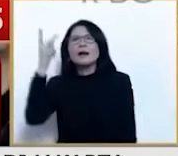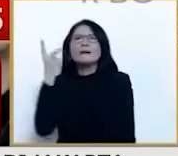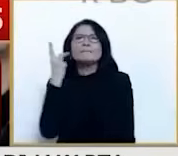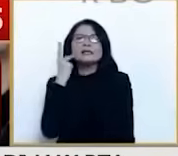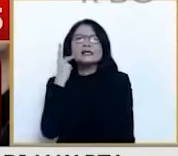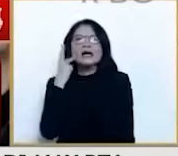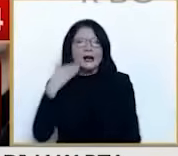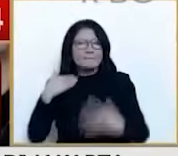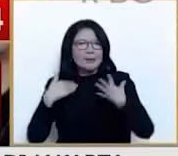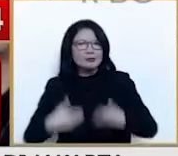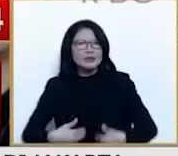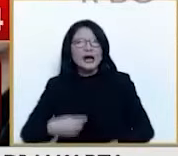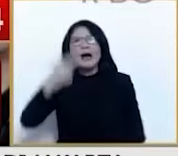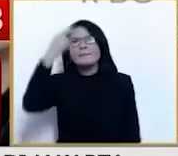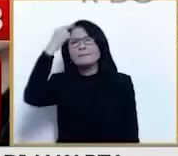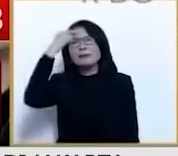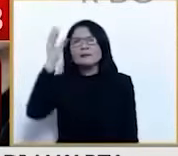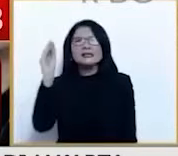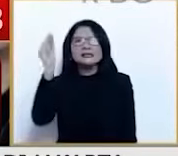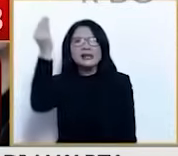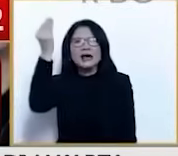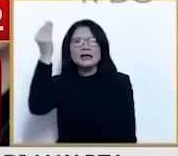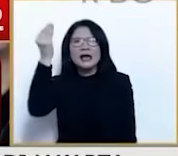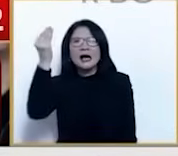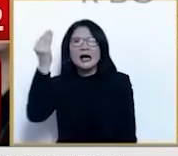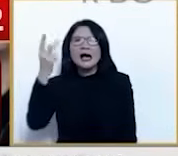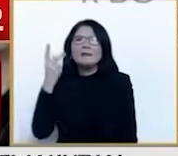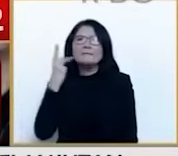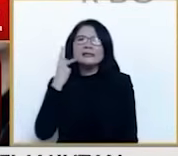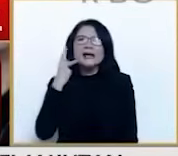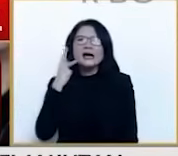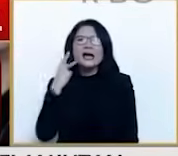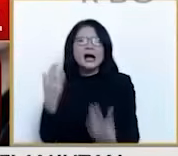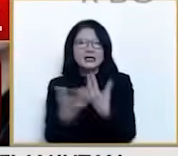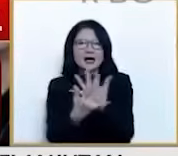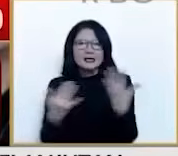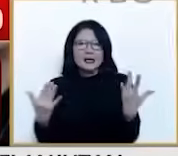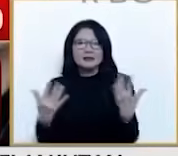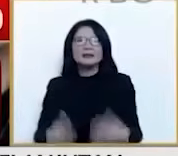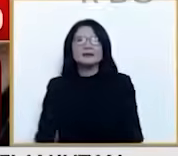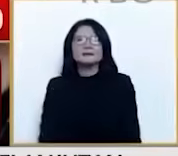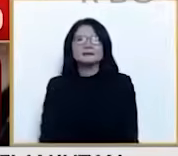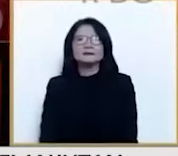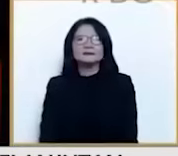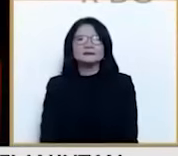manusia, pemimpin Jakarta menjaga rakyatnya. Terima kasih.